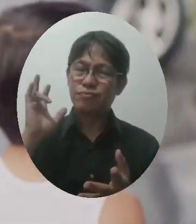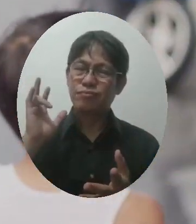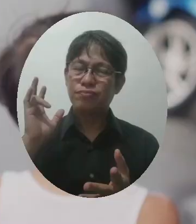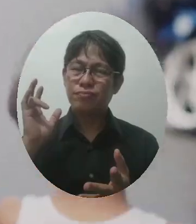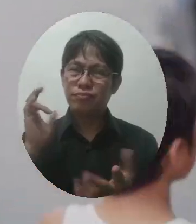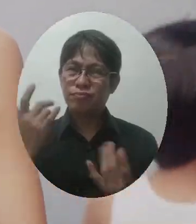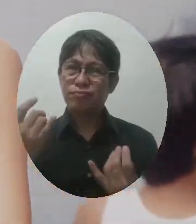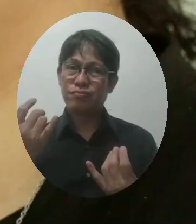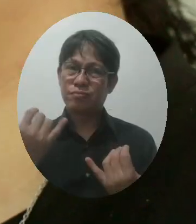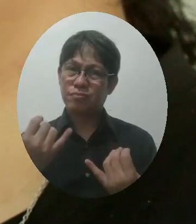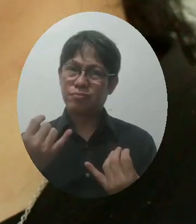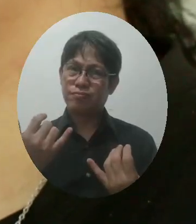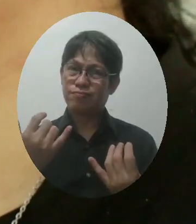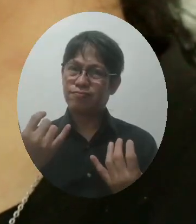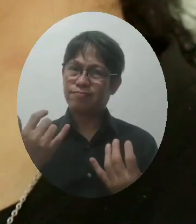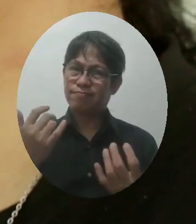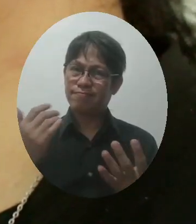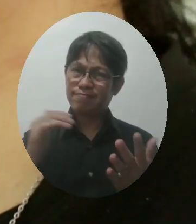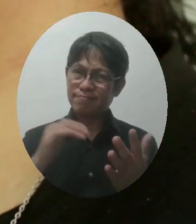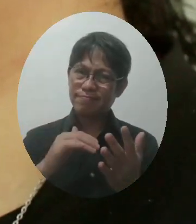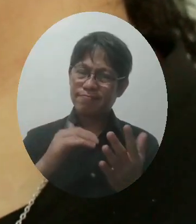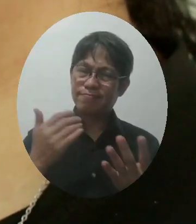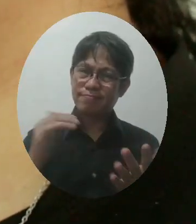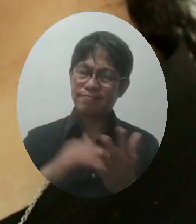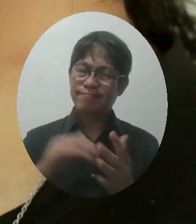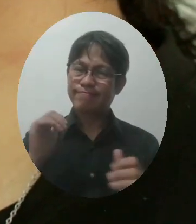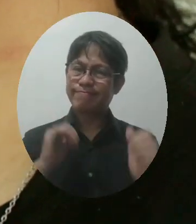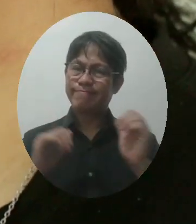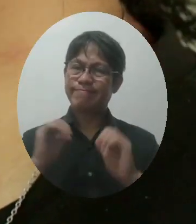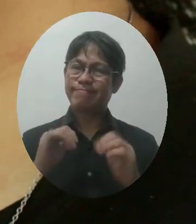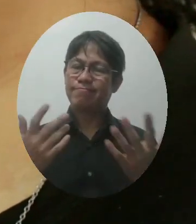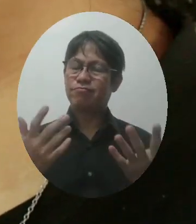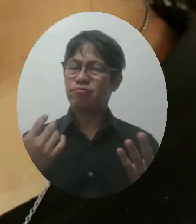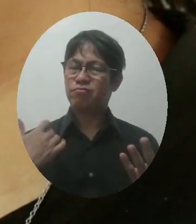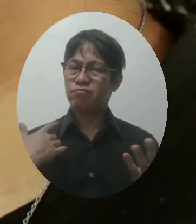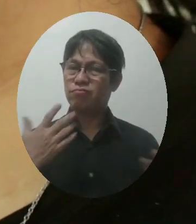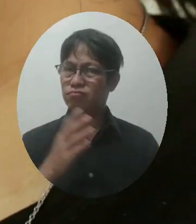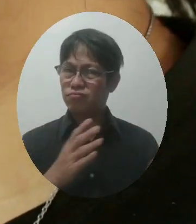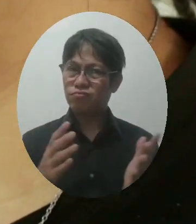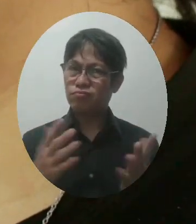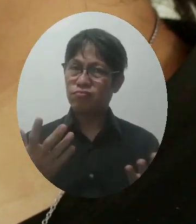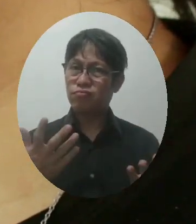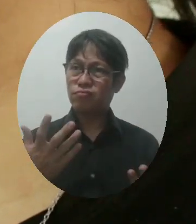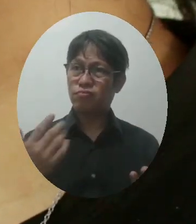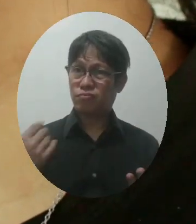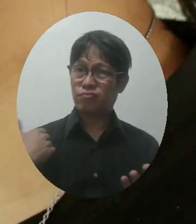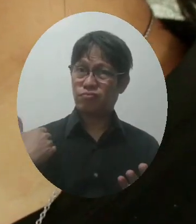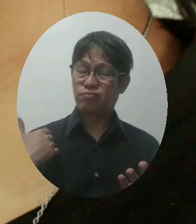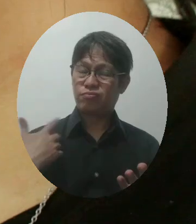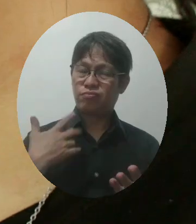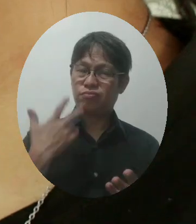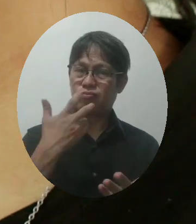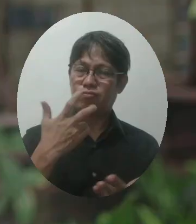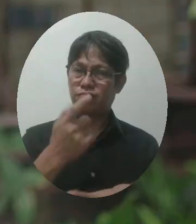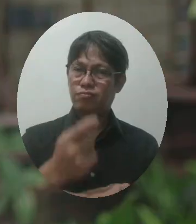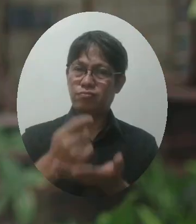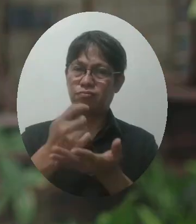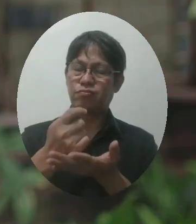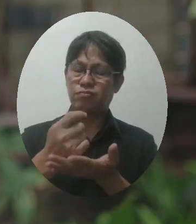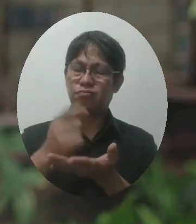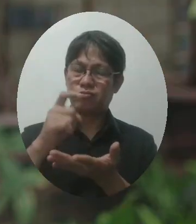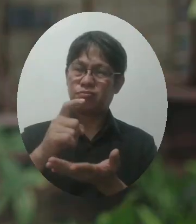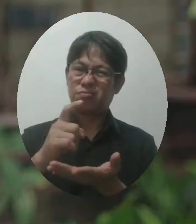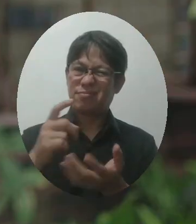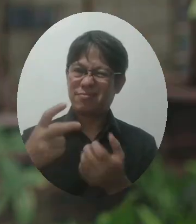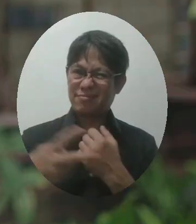sa paaralan. Wala pa raw silang plano na ituloy ang speech therapy at kailangan pa nila mag-ipon ng pera pambayad